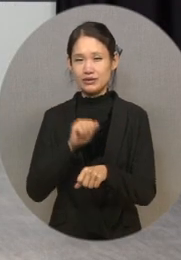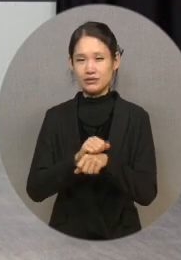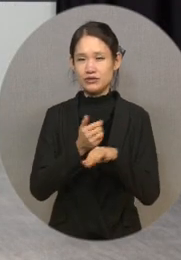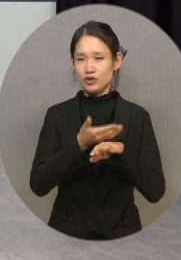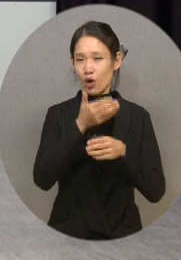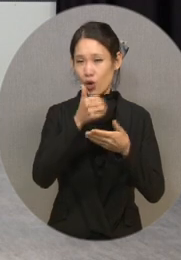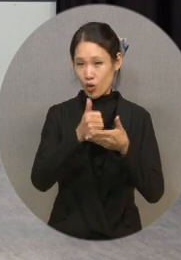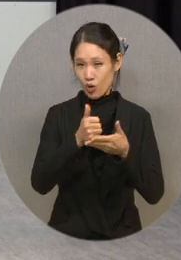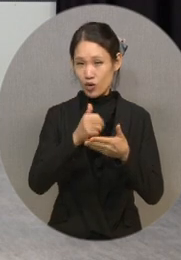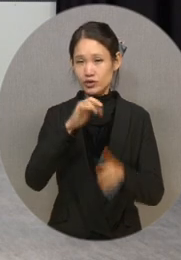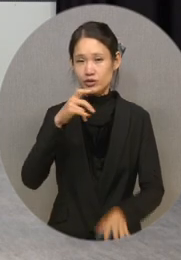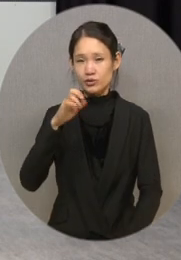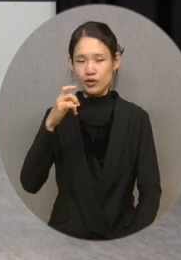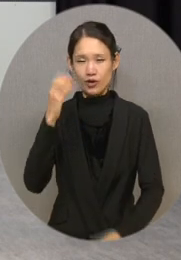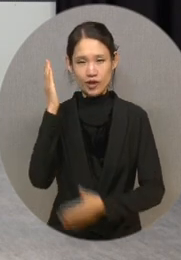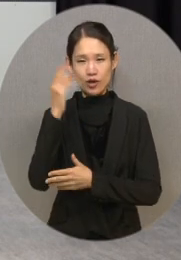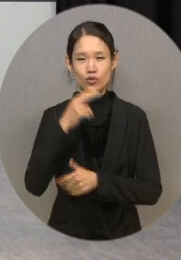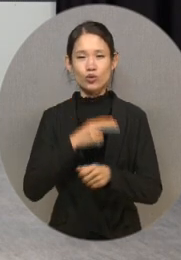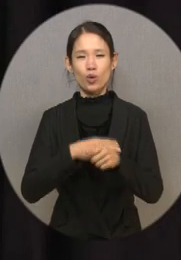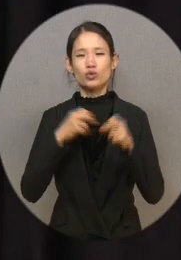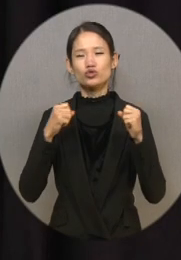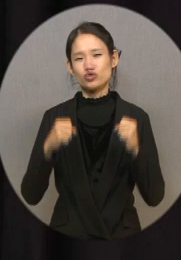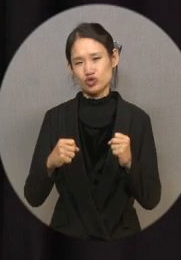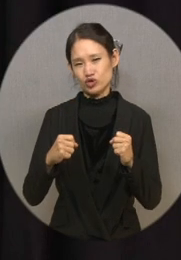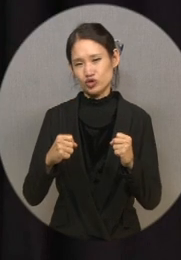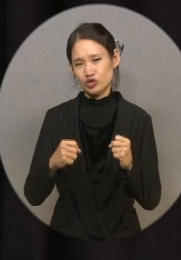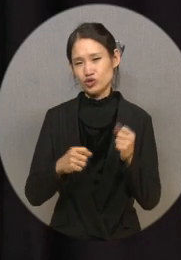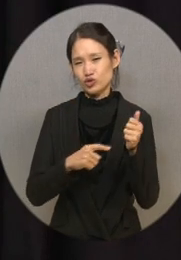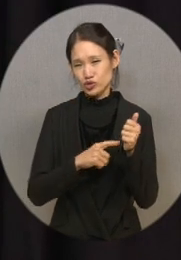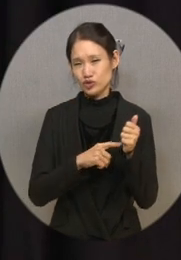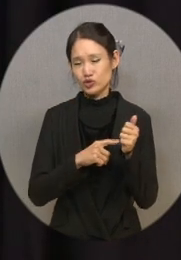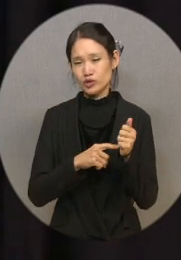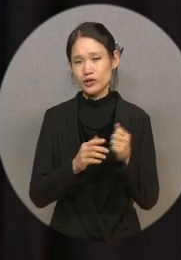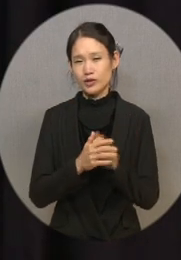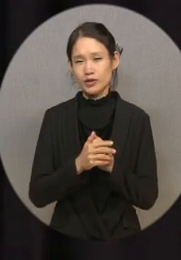마침 성심여대 교수로 계셨는데 예. 그분께서